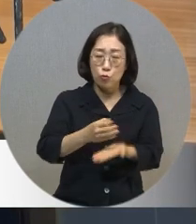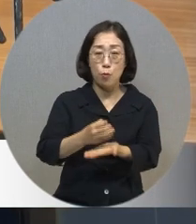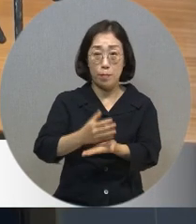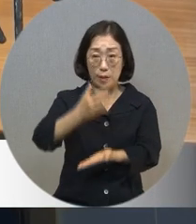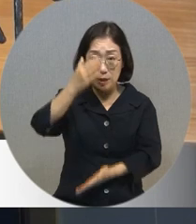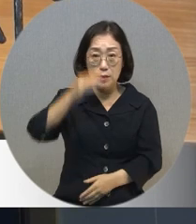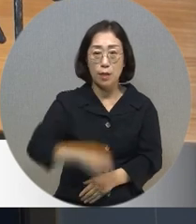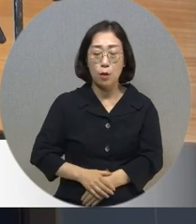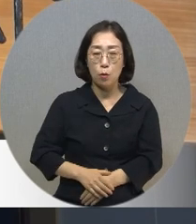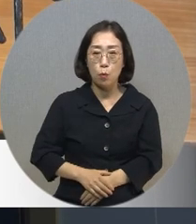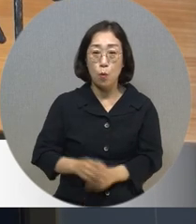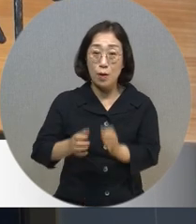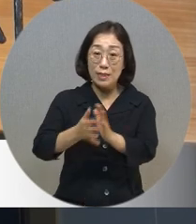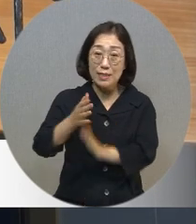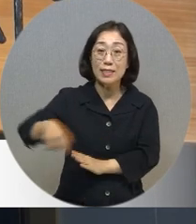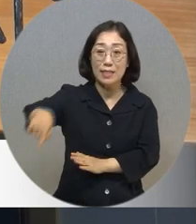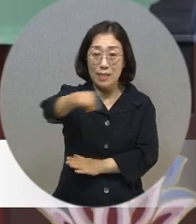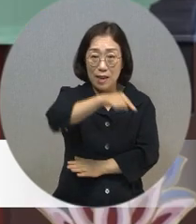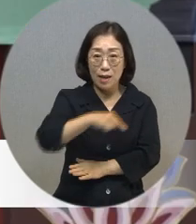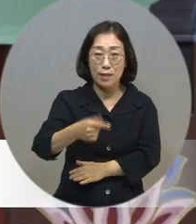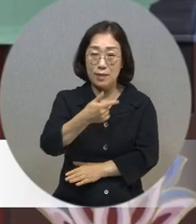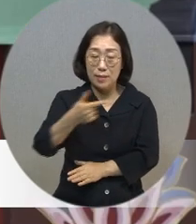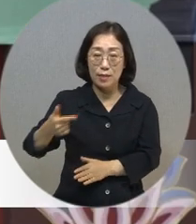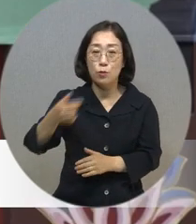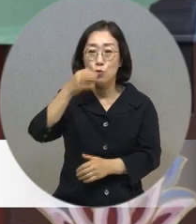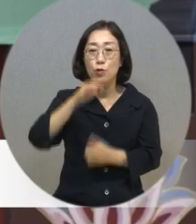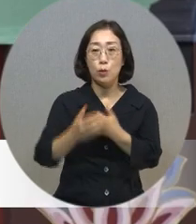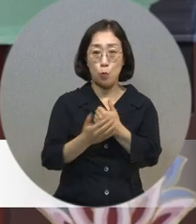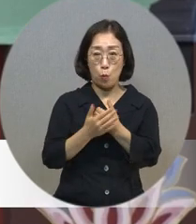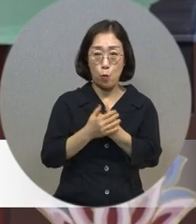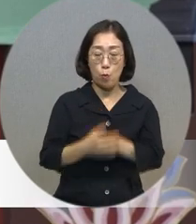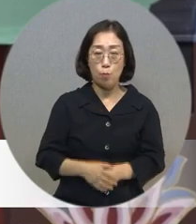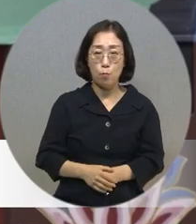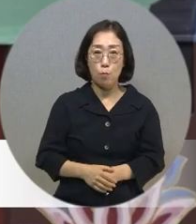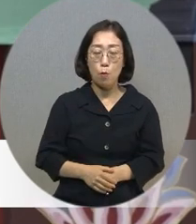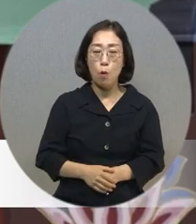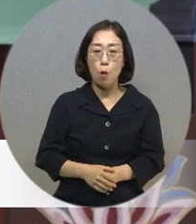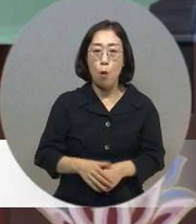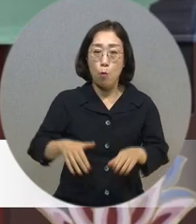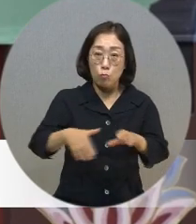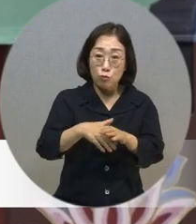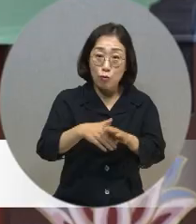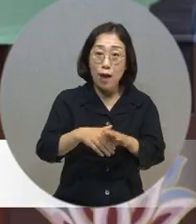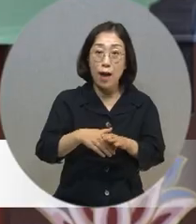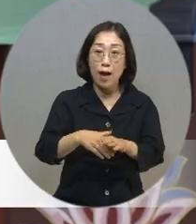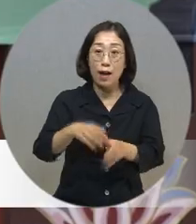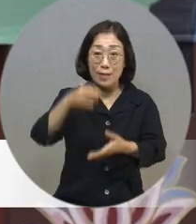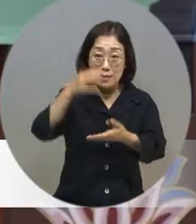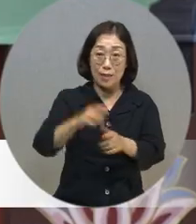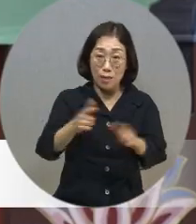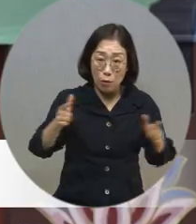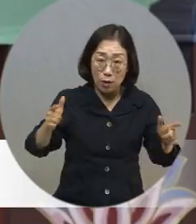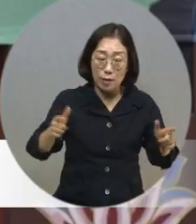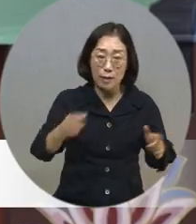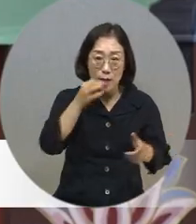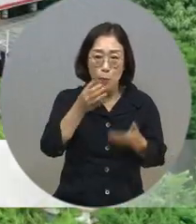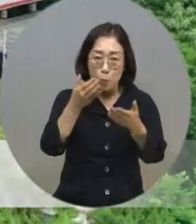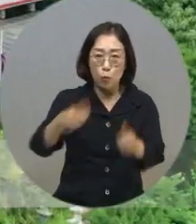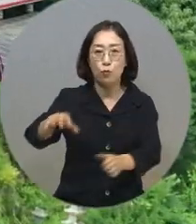광양 시에도 큰 도움이 될 것이라며 문화유산이 빛을 볼 수 있도록 많은 노력을 기울이겠다고